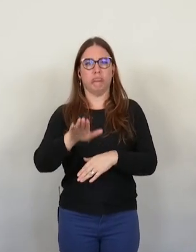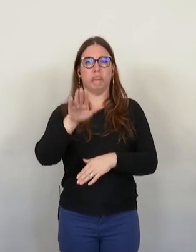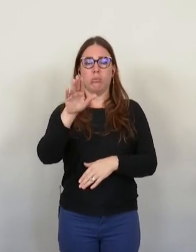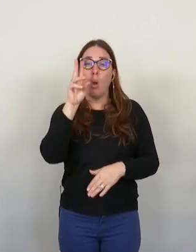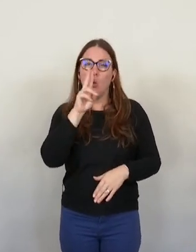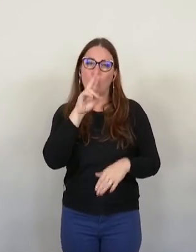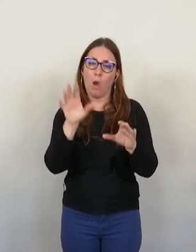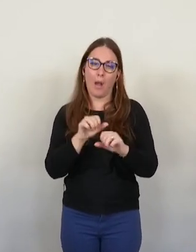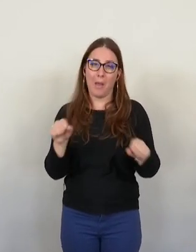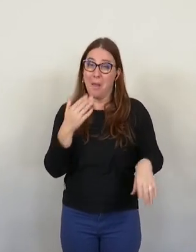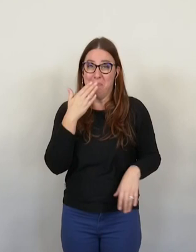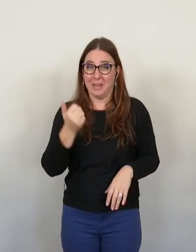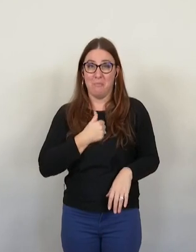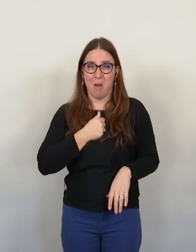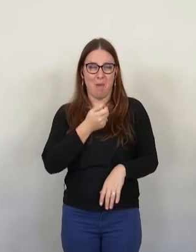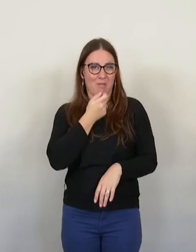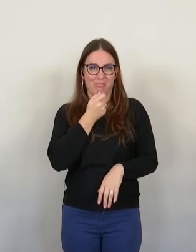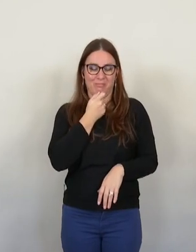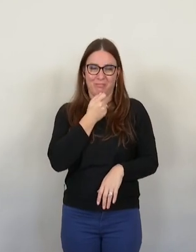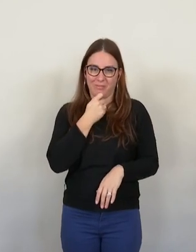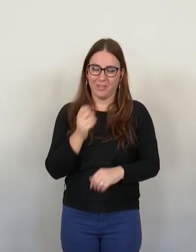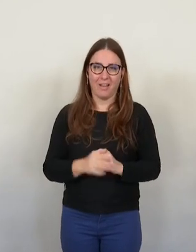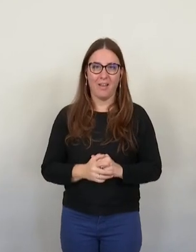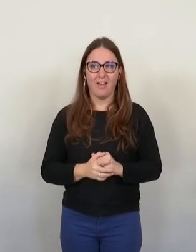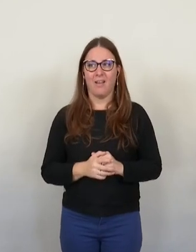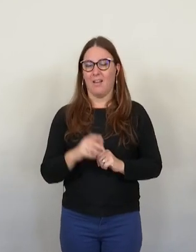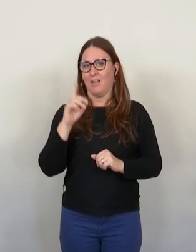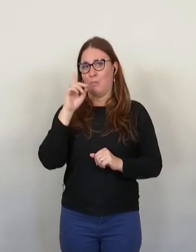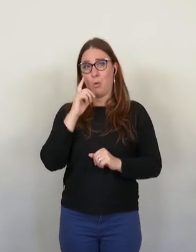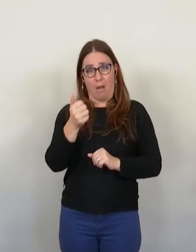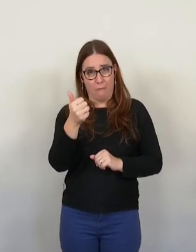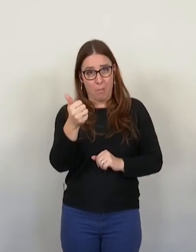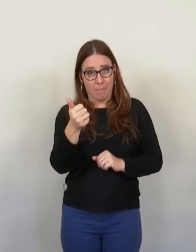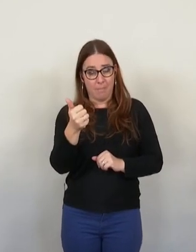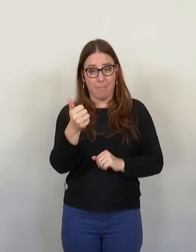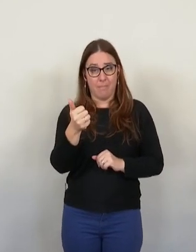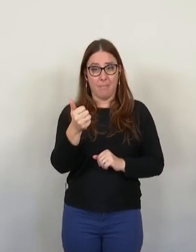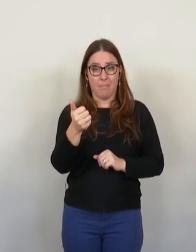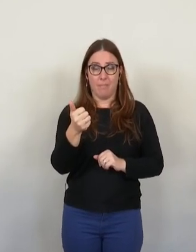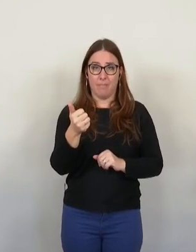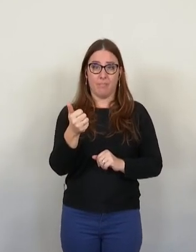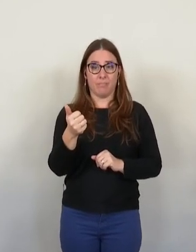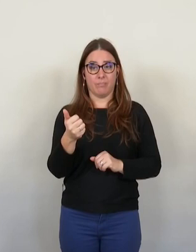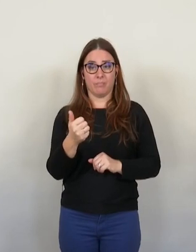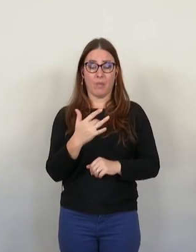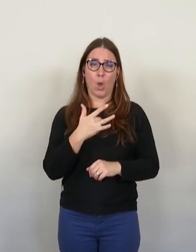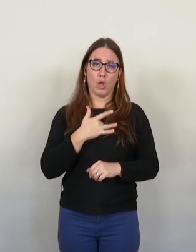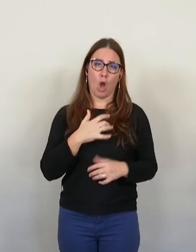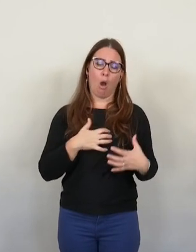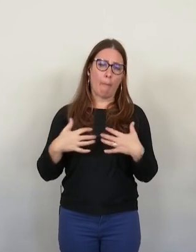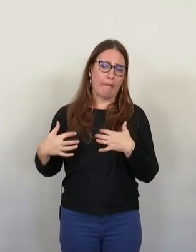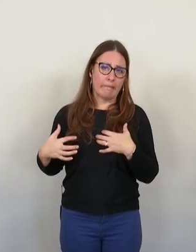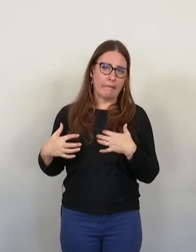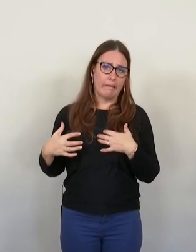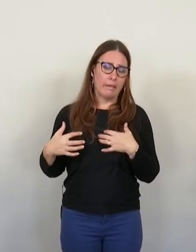extraordinaire je vous remercie ça m'a fait sourire euh car vous-même qui faites les qui avez un cœur compatissant envers ceux qui